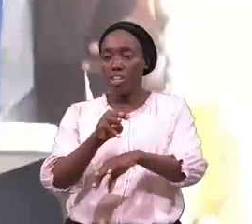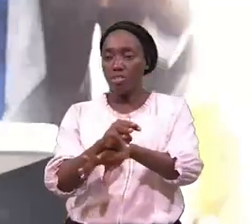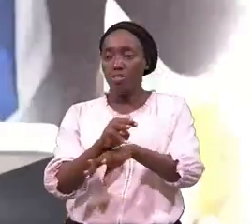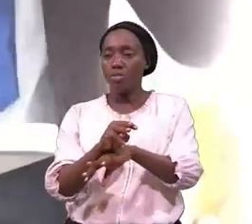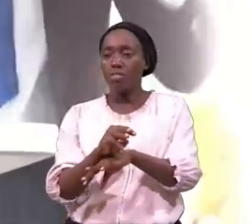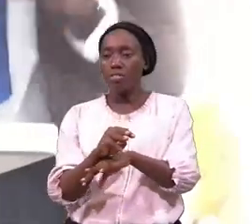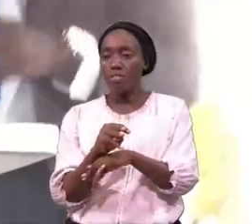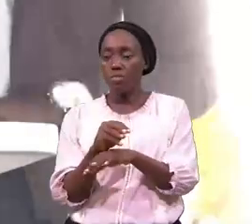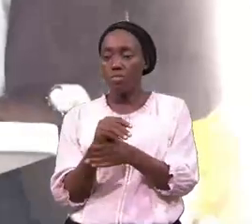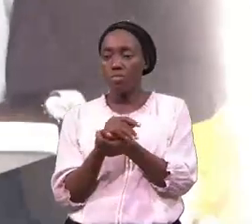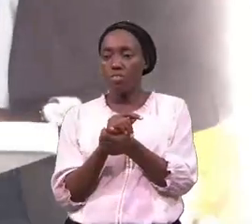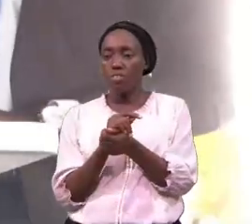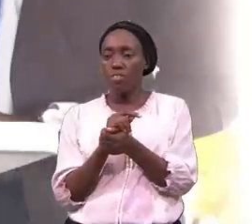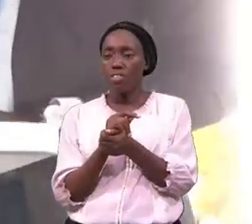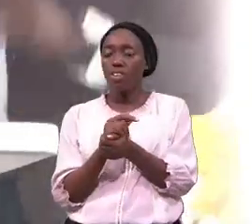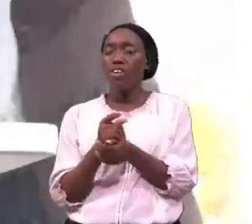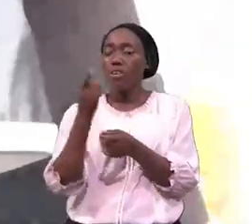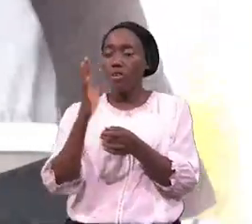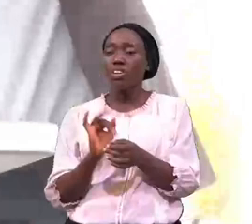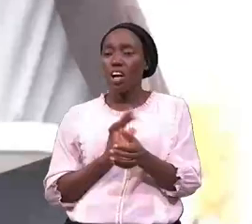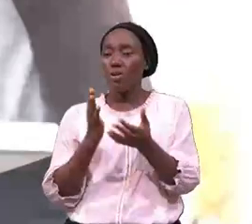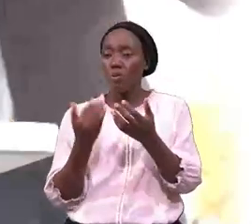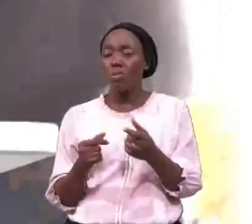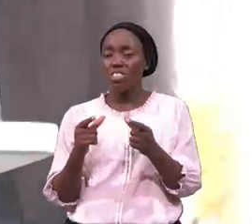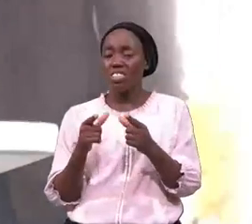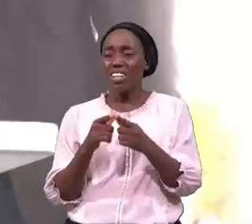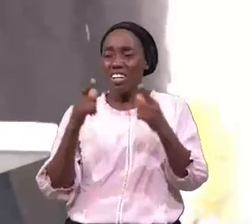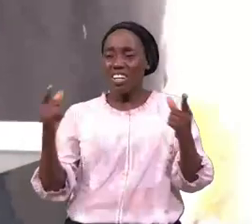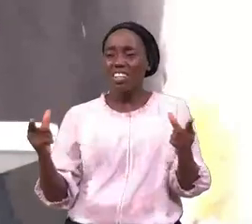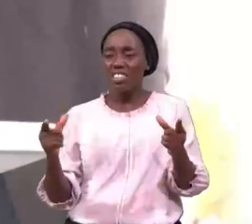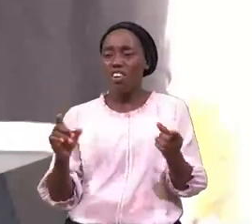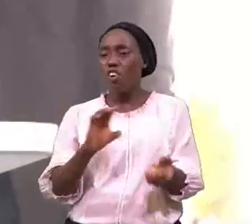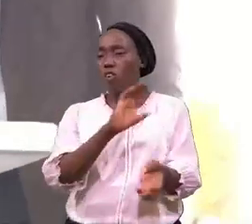au Dieu, à Dieu. Je veux de grandes conversions.